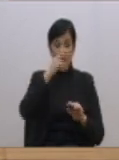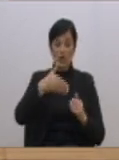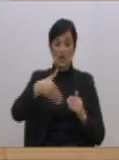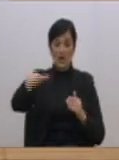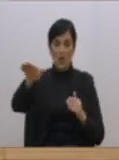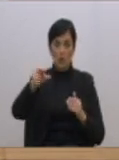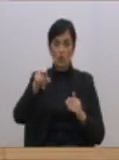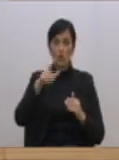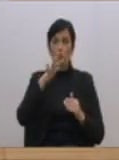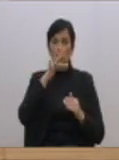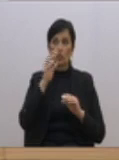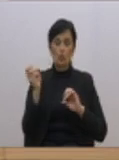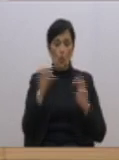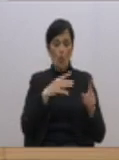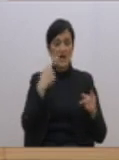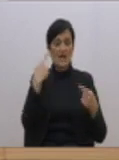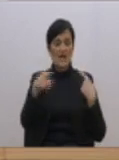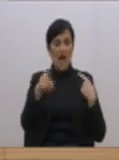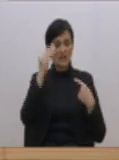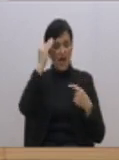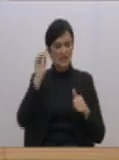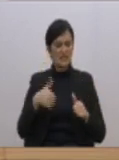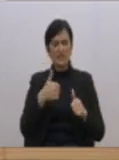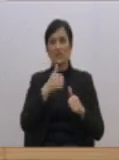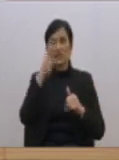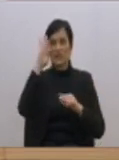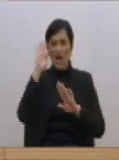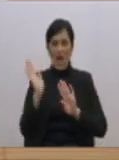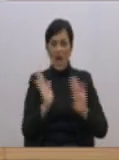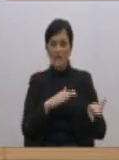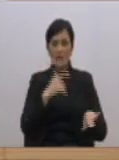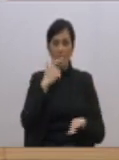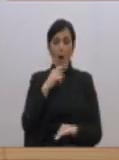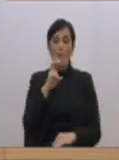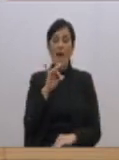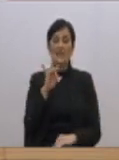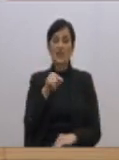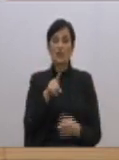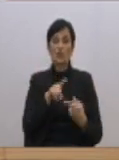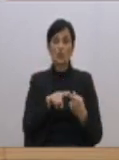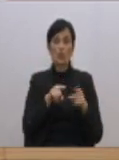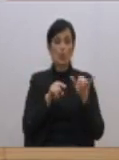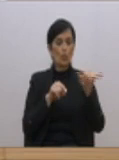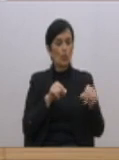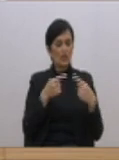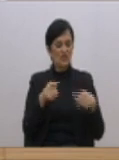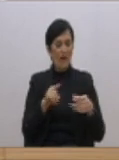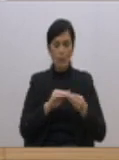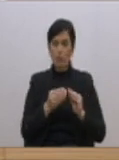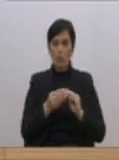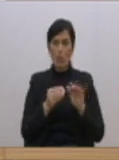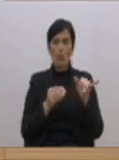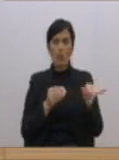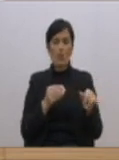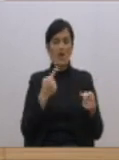Îmi drăsc avarda gânsul bule, azris de unar, așeche, bătău de ane, băt. Bătom berzenișul întâi, dacă aşire băt, masca probleme bie. Ușarauin, mas